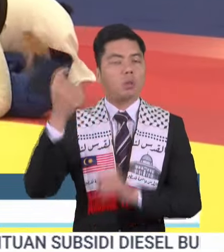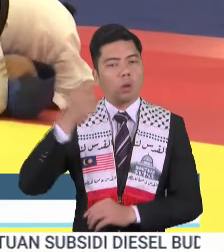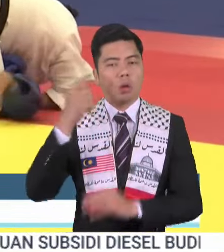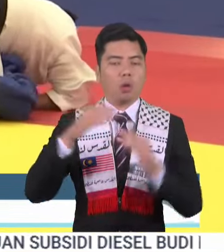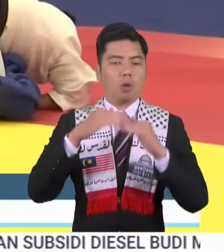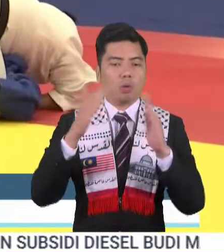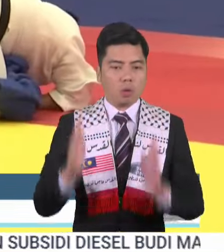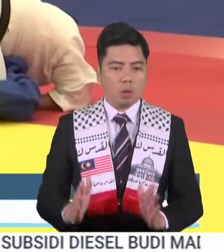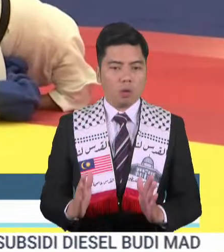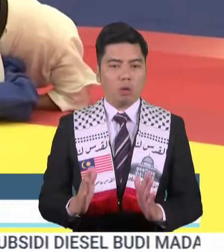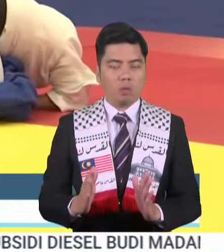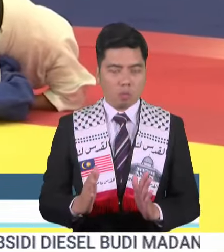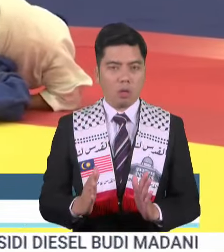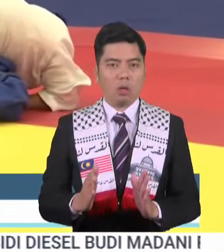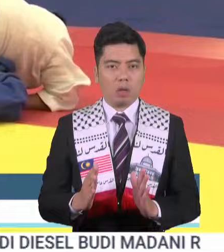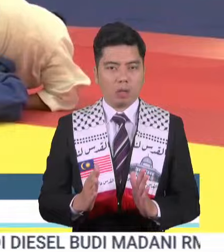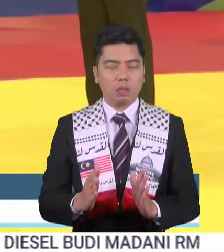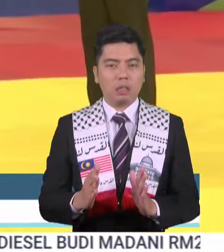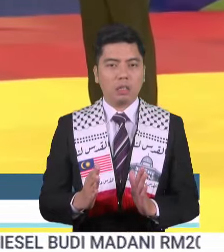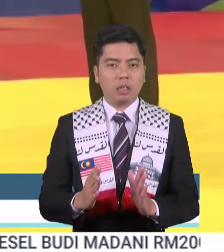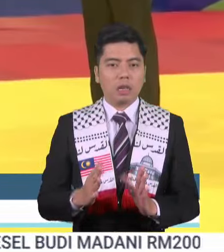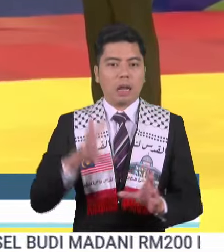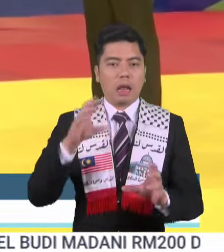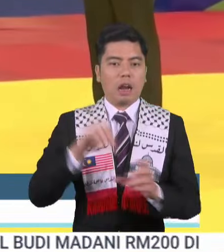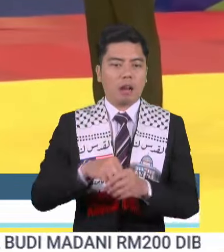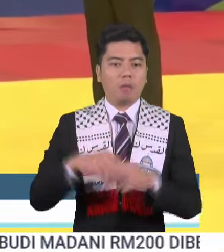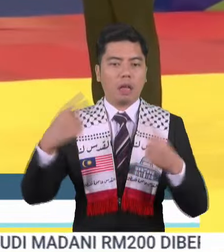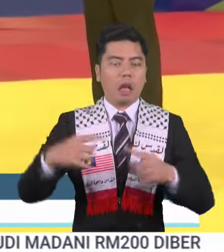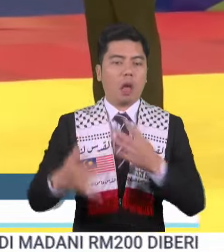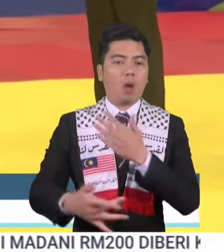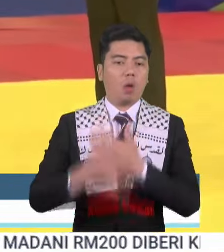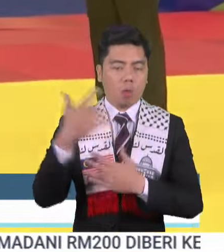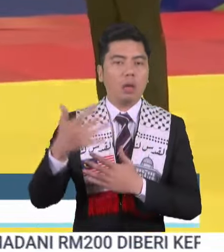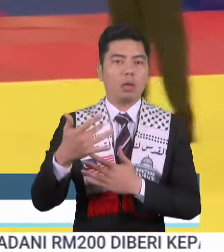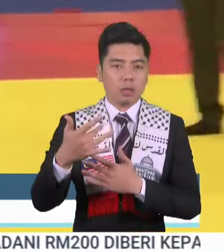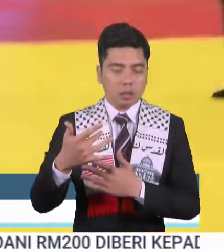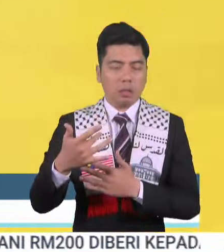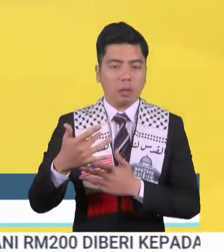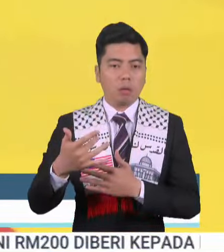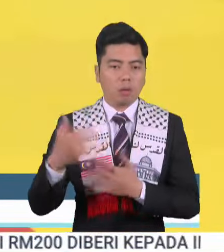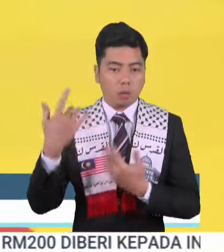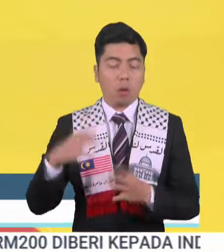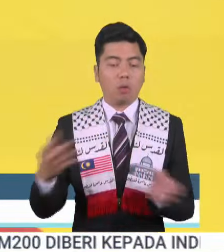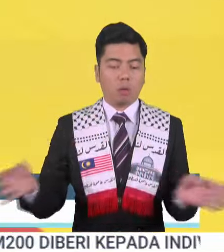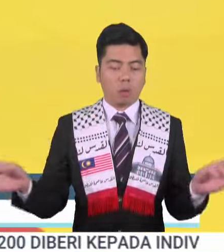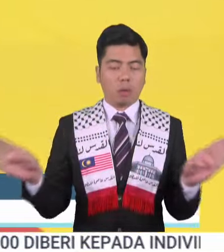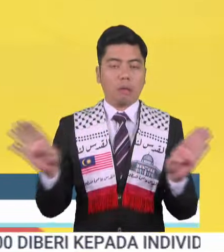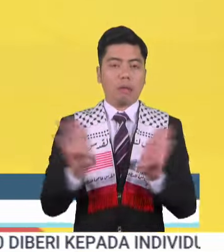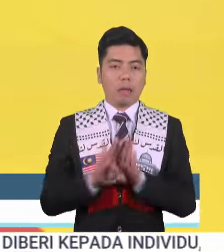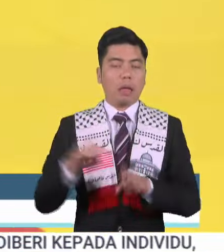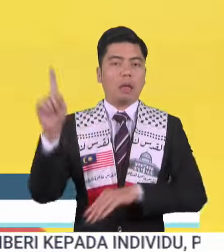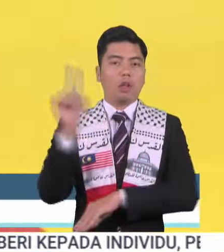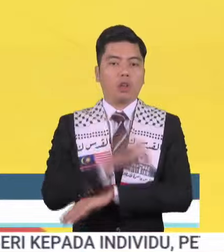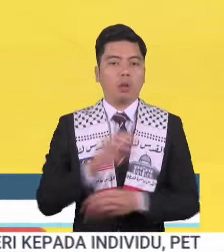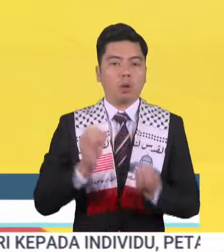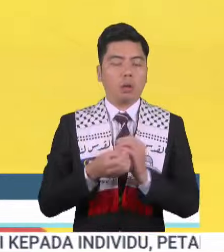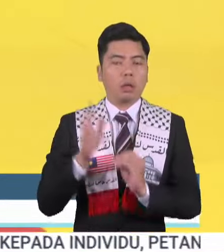Permatasari dengan kiraan 1 ipon pada saingan awal. Kontinjen negara menutup saingan hari ketiga